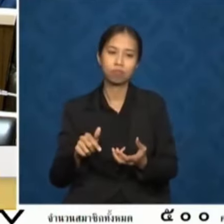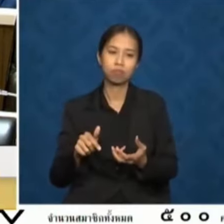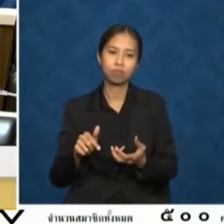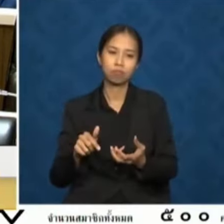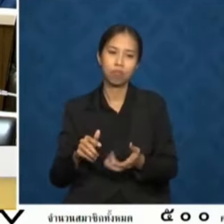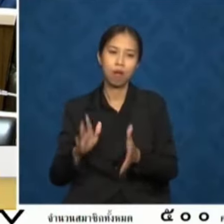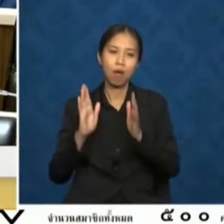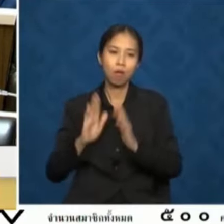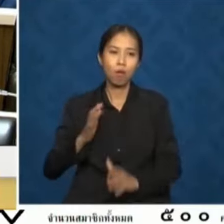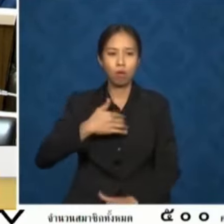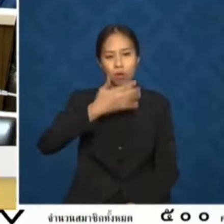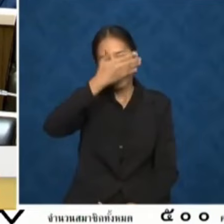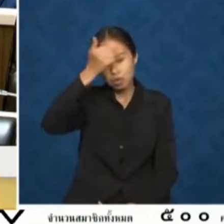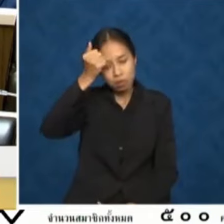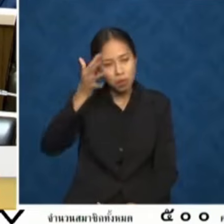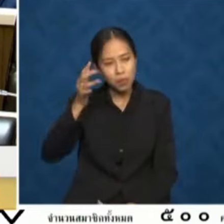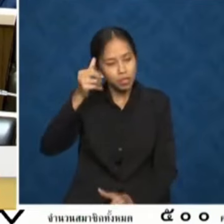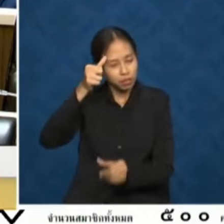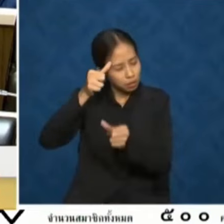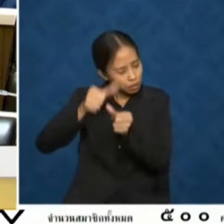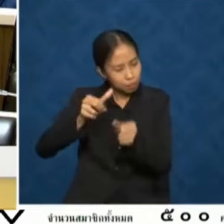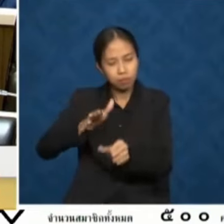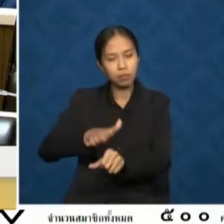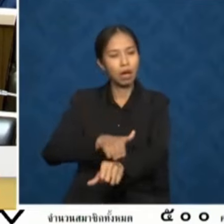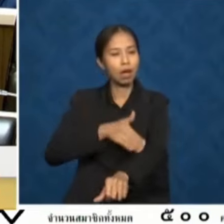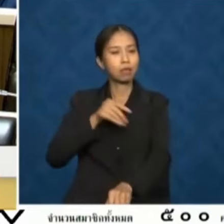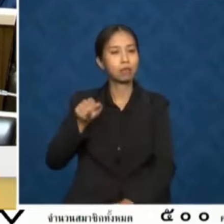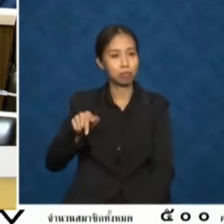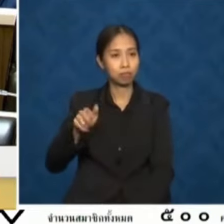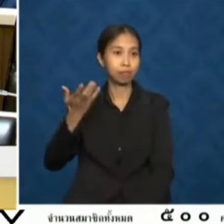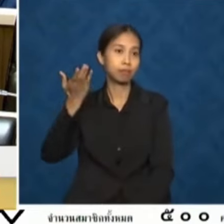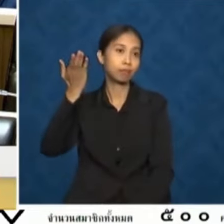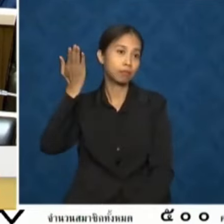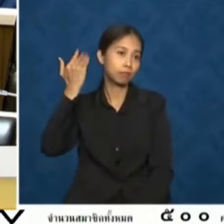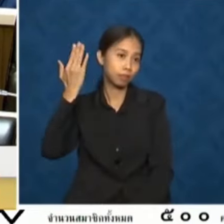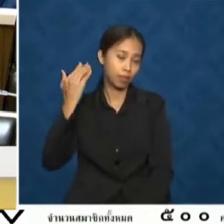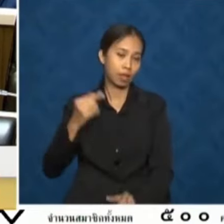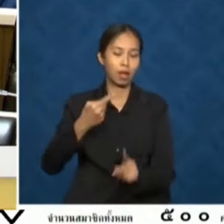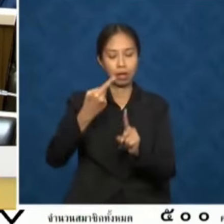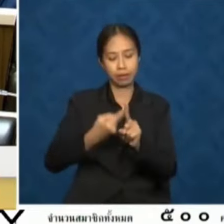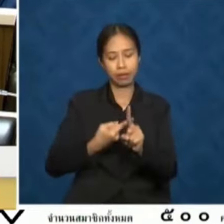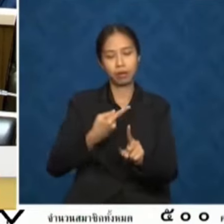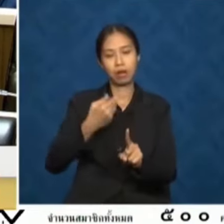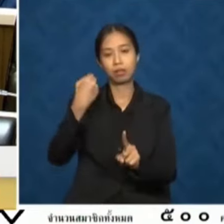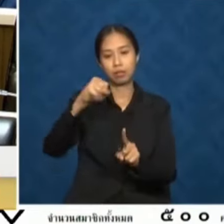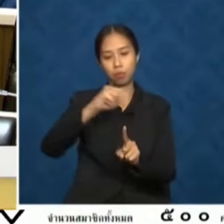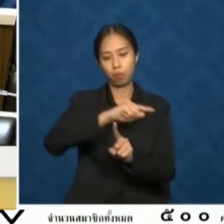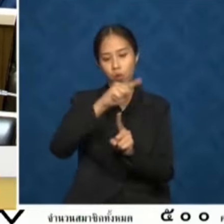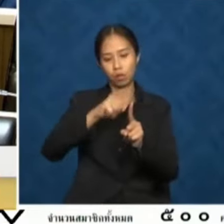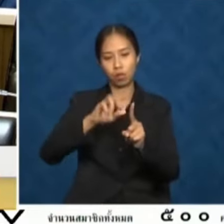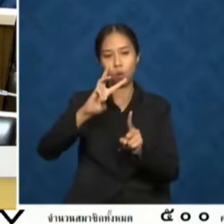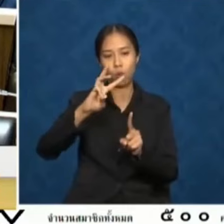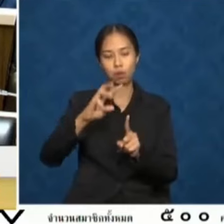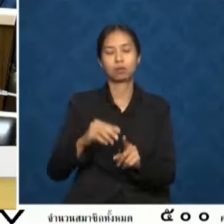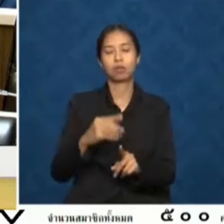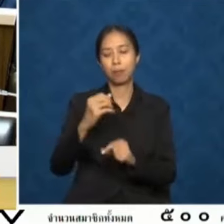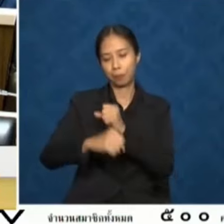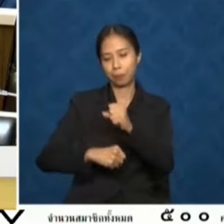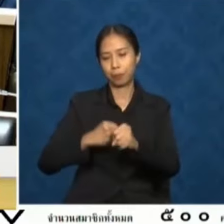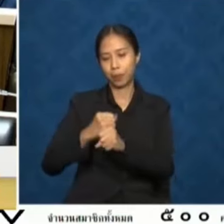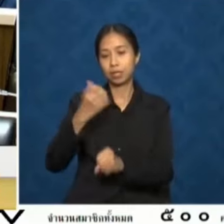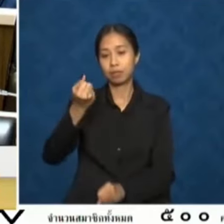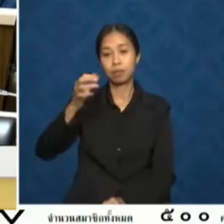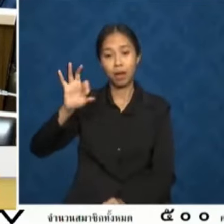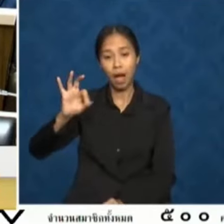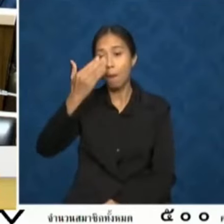ไม่มีใครลืมเจ็บปวดในครั้งนั้นได้ครับท่านประธานครับอย่างเหตุการณ์6ตุลา19มีการกระทบกระทั่งกันของผู้เ